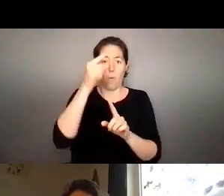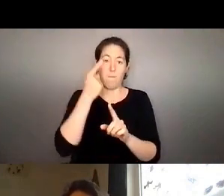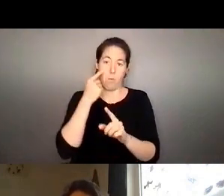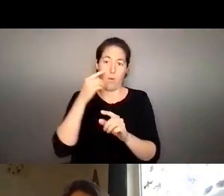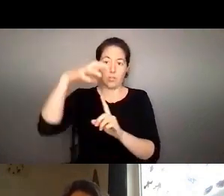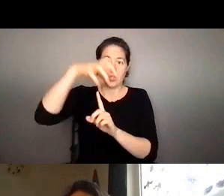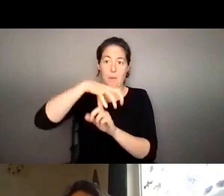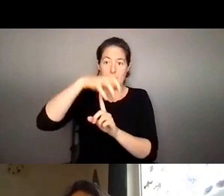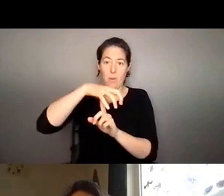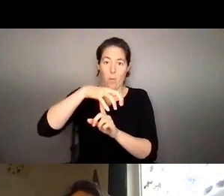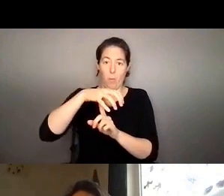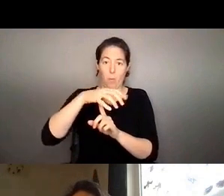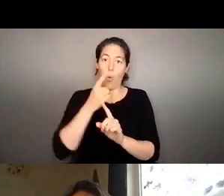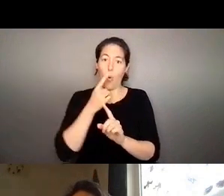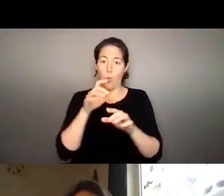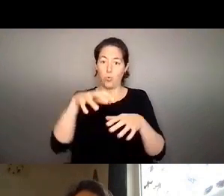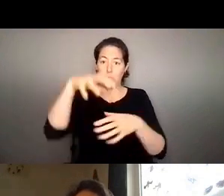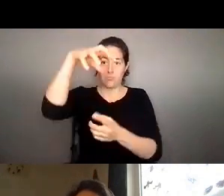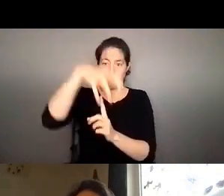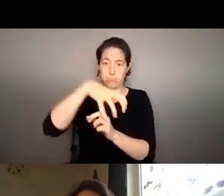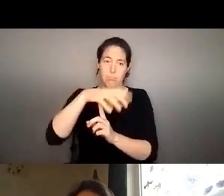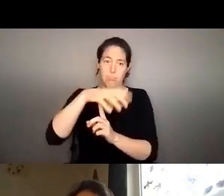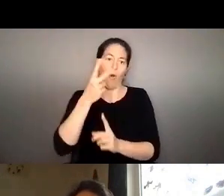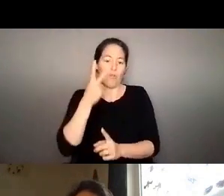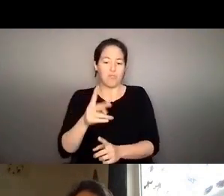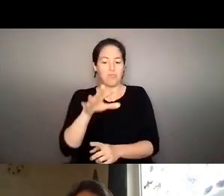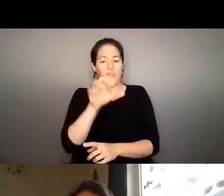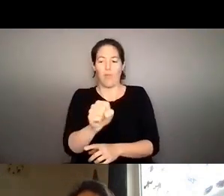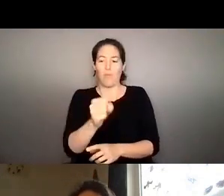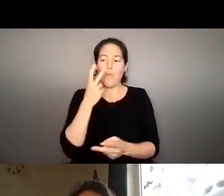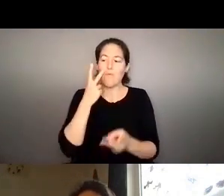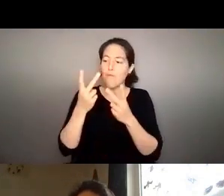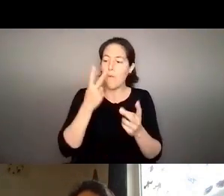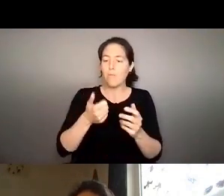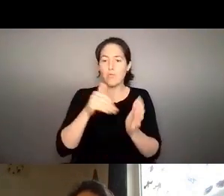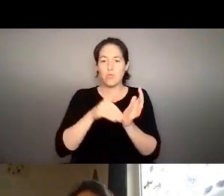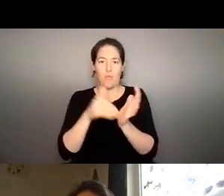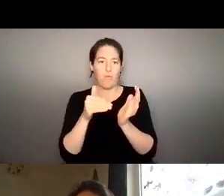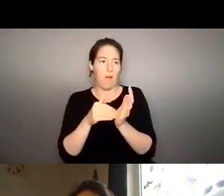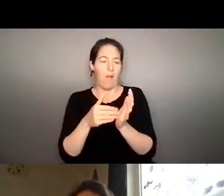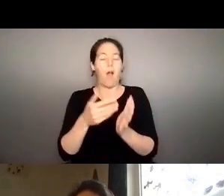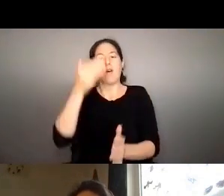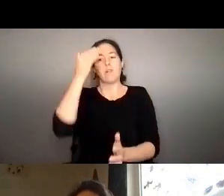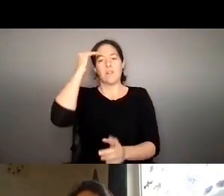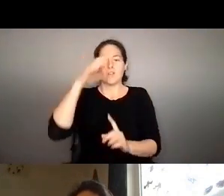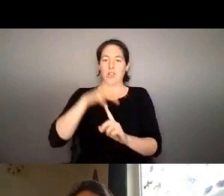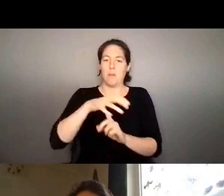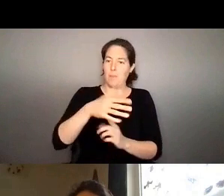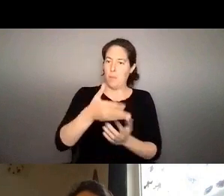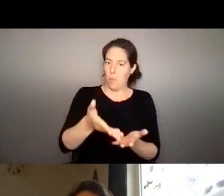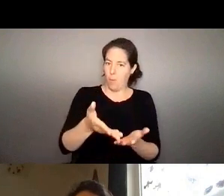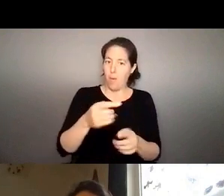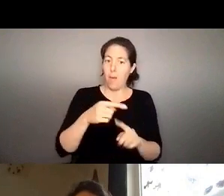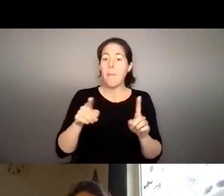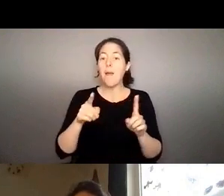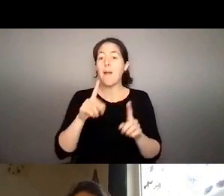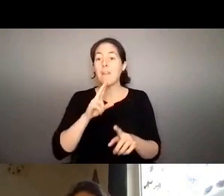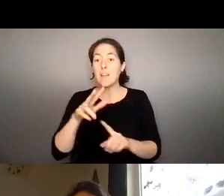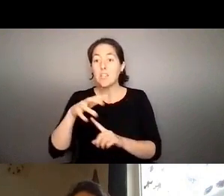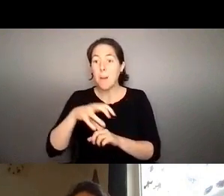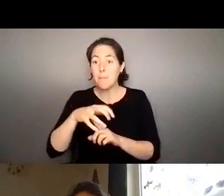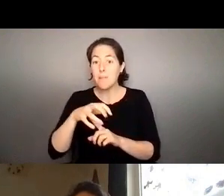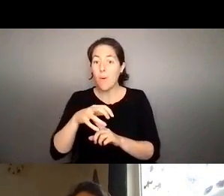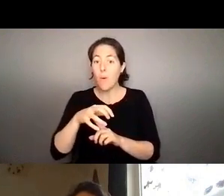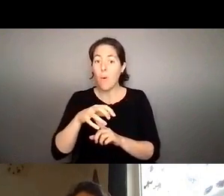champignon parce que c'est ce qu'on reconnaît le plus fréquemment là, comme manifestation de ce règne-là. Mais les champignons sont